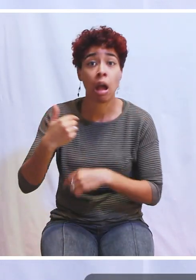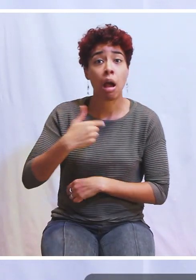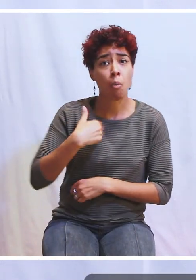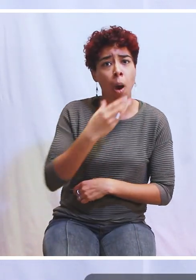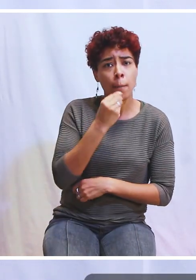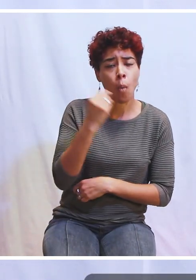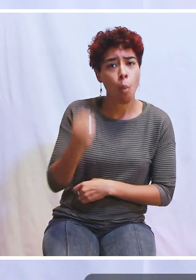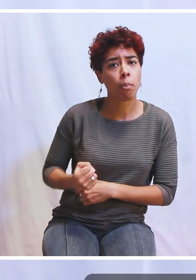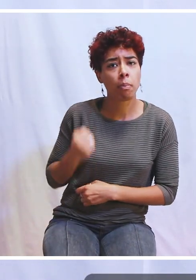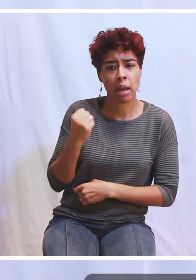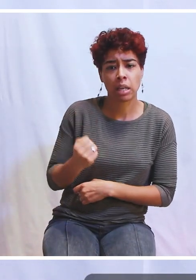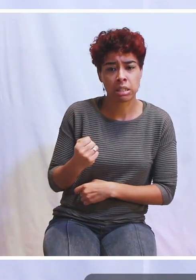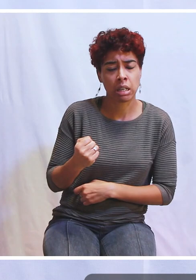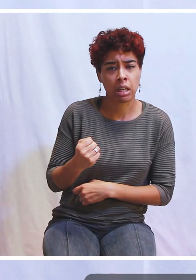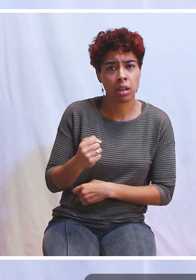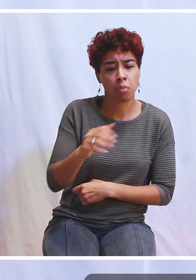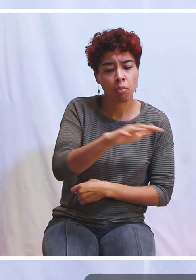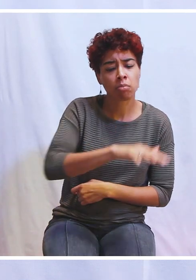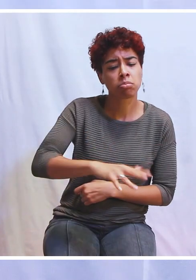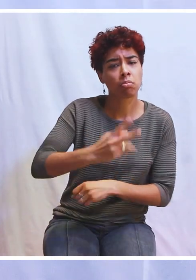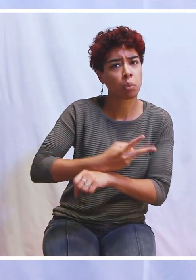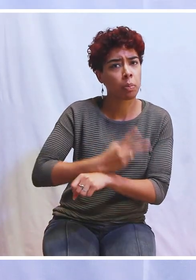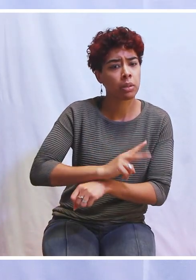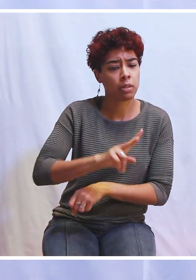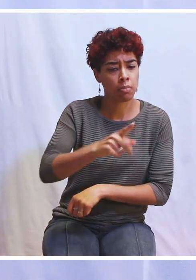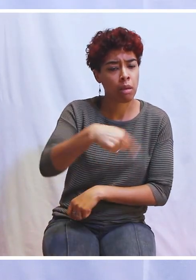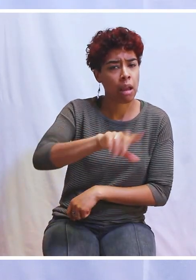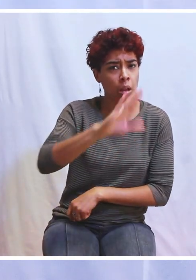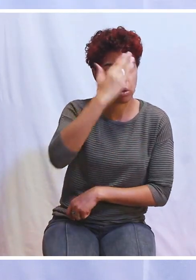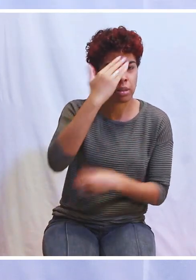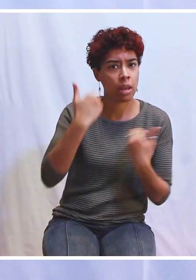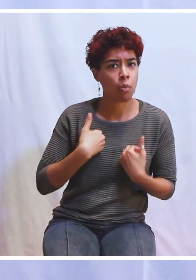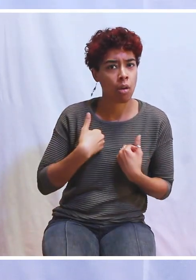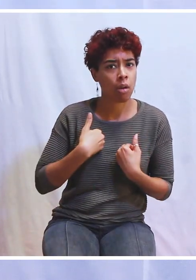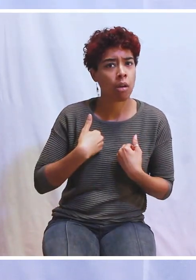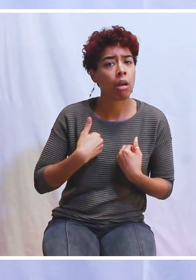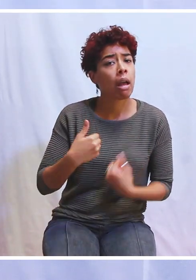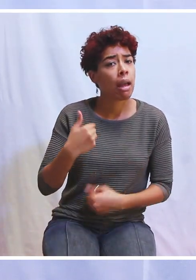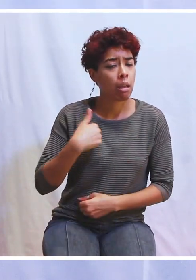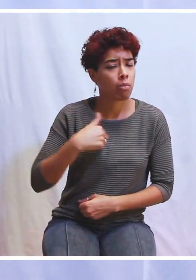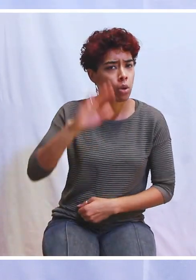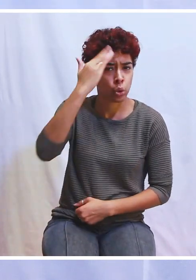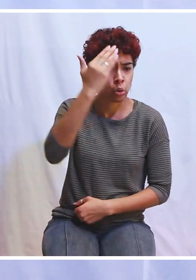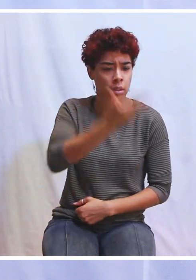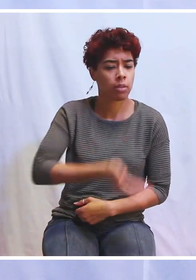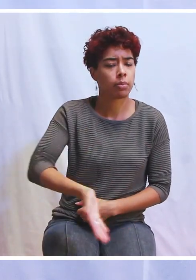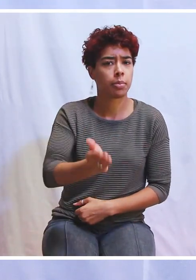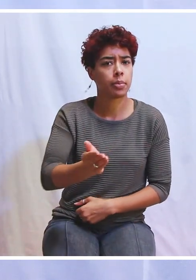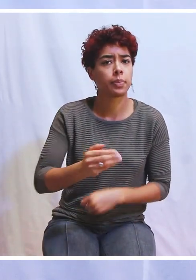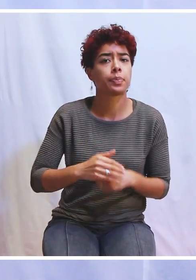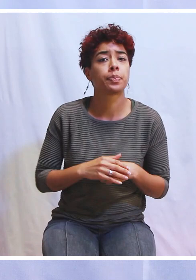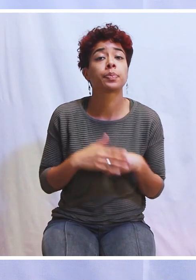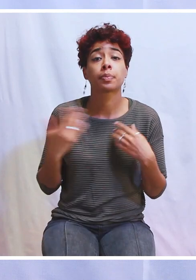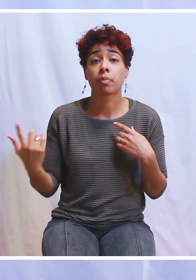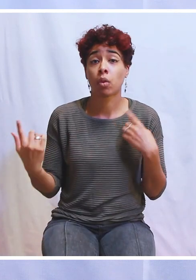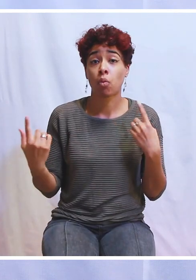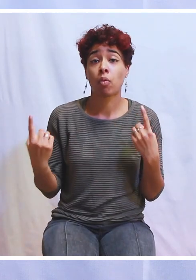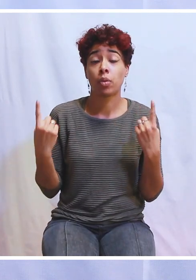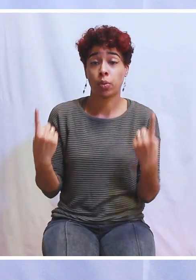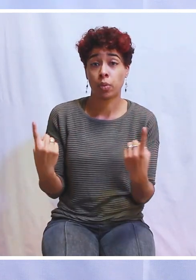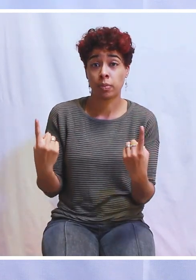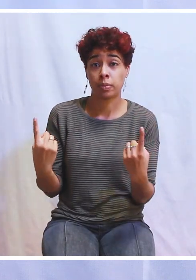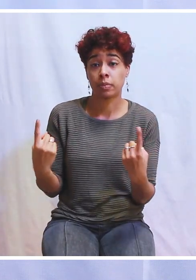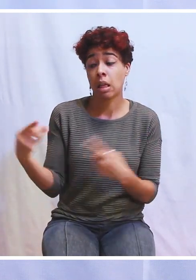mes brebis et elles me connaissent. Amen. » Alors on voit deux types. On voit que Jésus parle des bergers et des mercenaires.